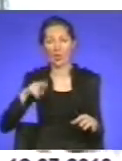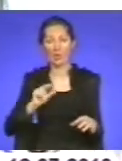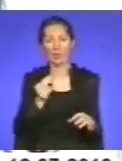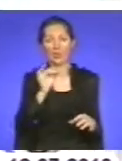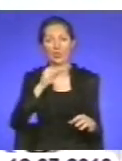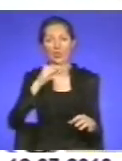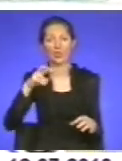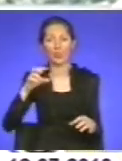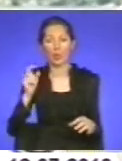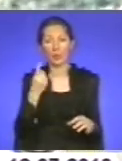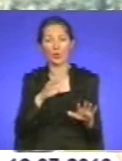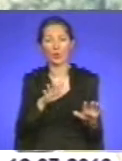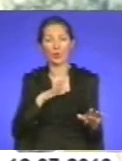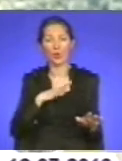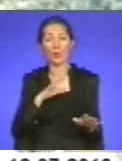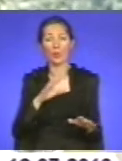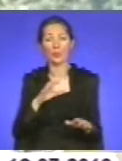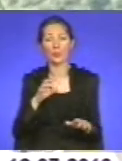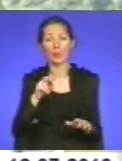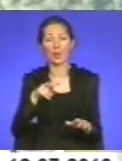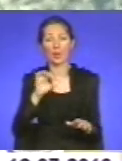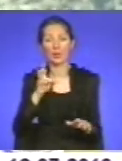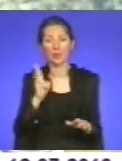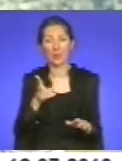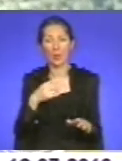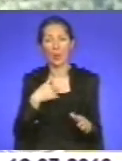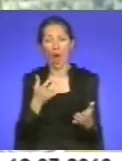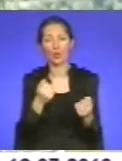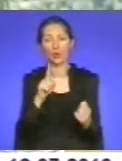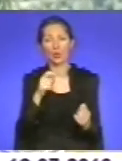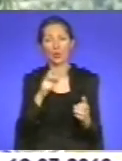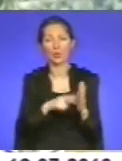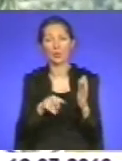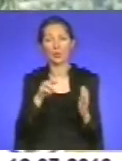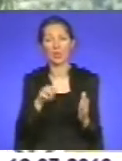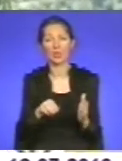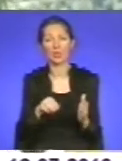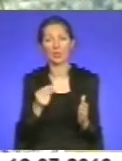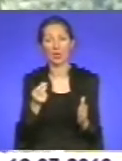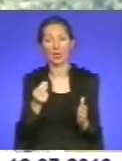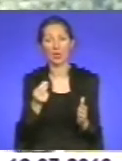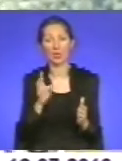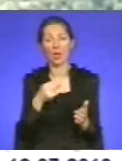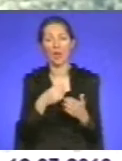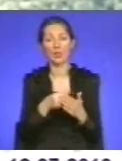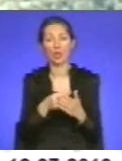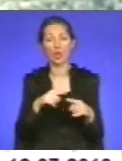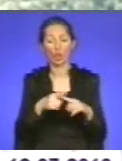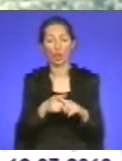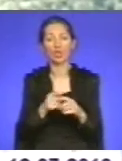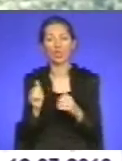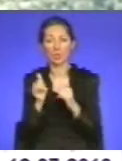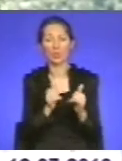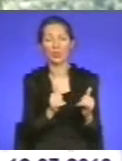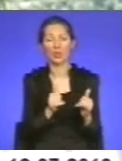першим заступником був Андрій Антонович Влісак, де ми отримали 170 тисяч гривень на матеріально-технічне